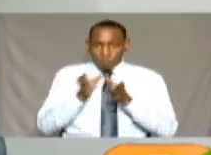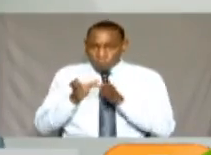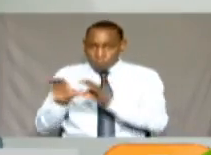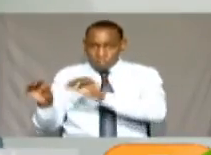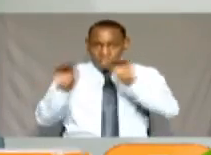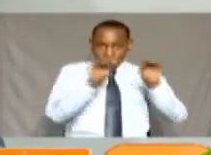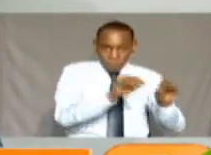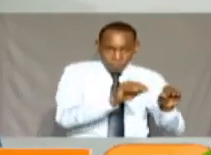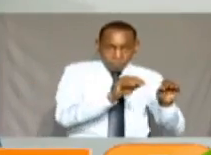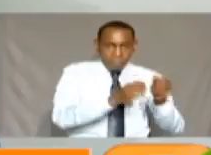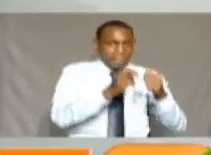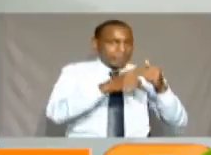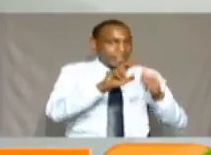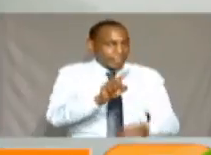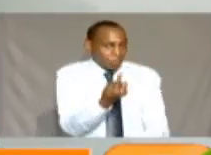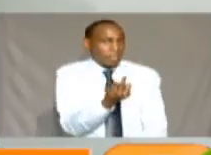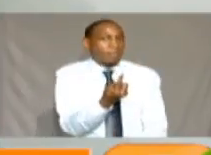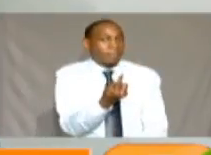are 17,000.